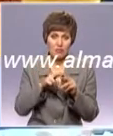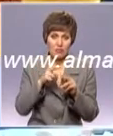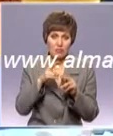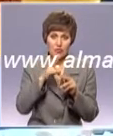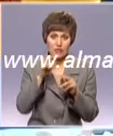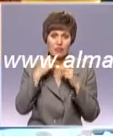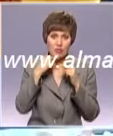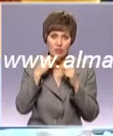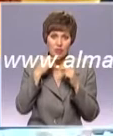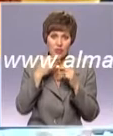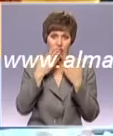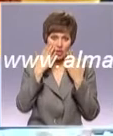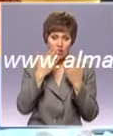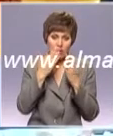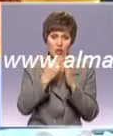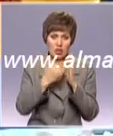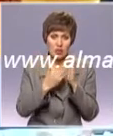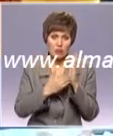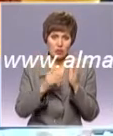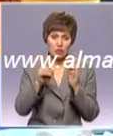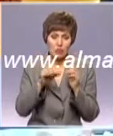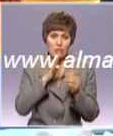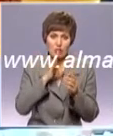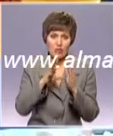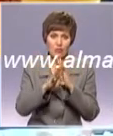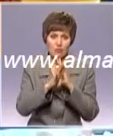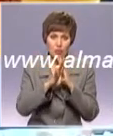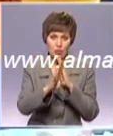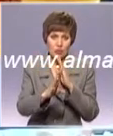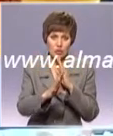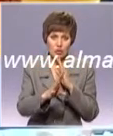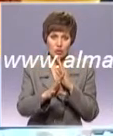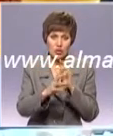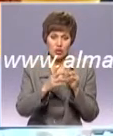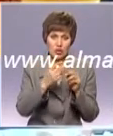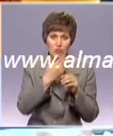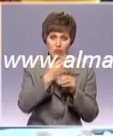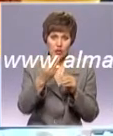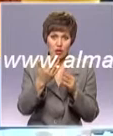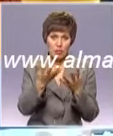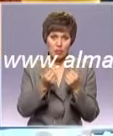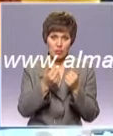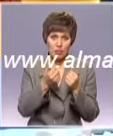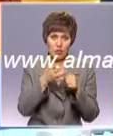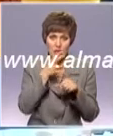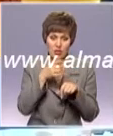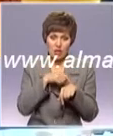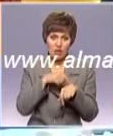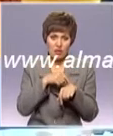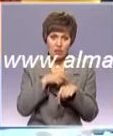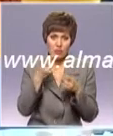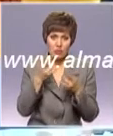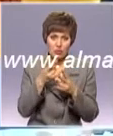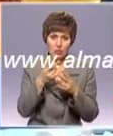невнимательно читали программу, но то, что вы стоите у нас в очереди, вы получите, просто дело времени. Потому что в год,